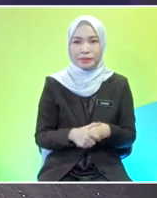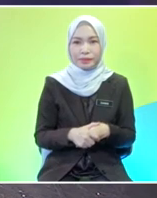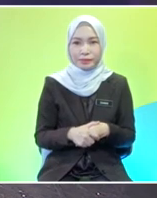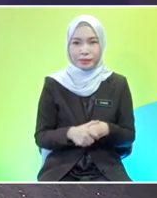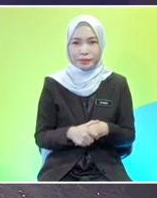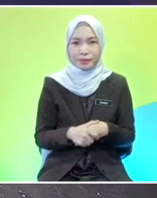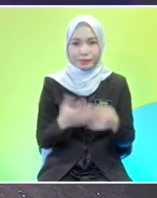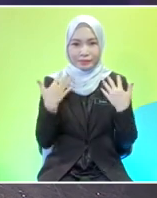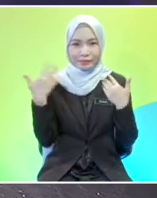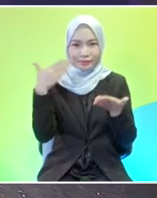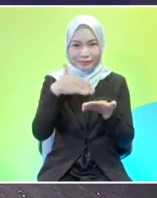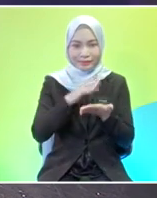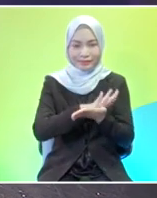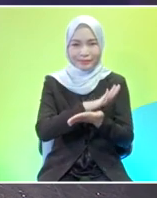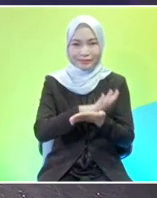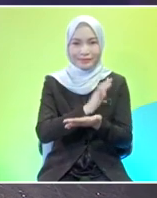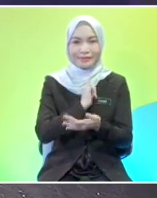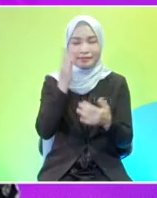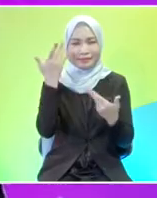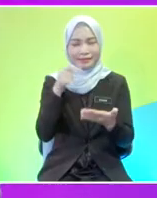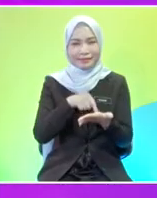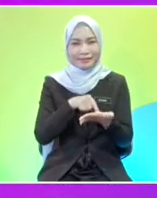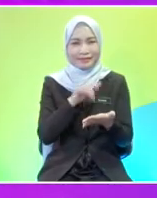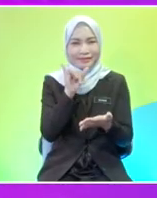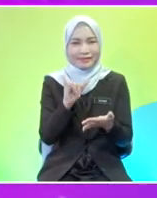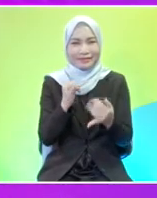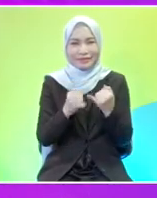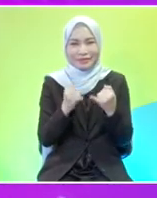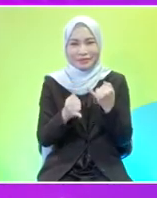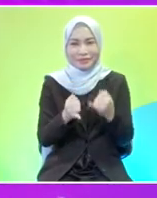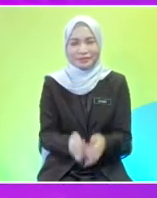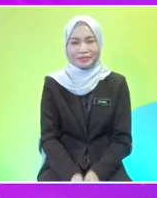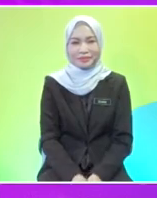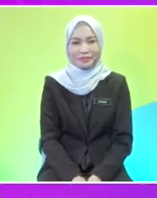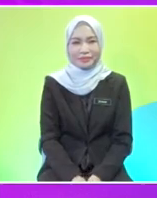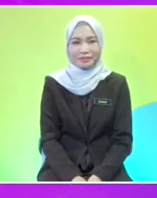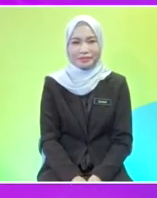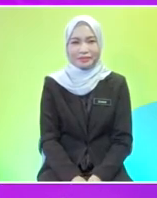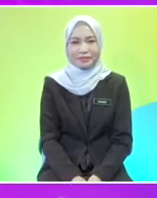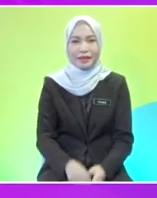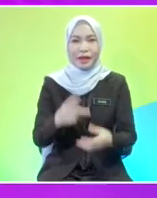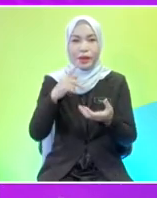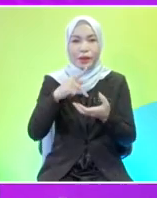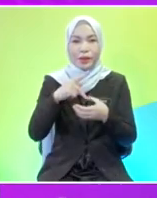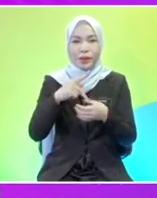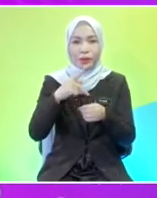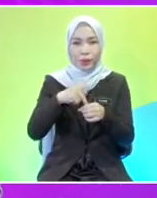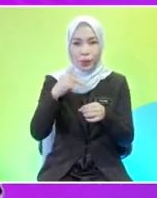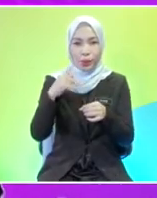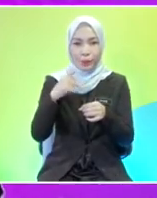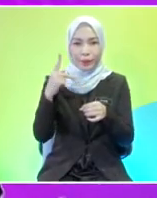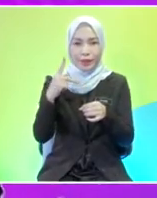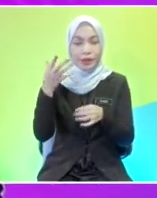lagi kertas itu harap ini yang terakhir Lah Wah kopi susu ada